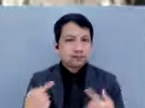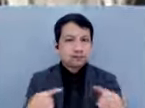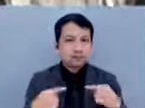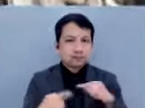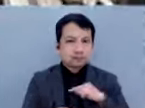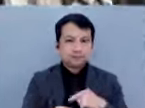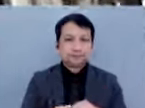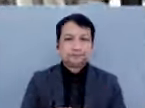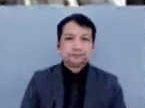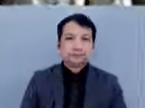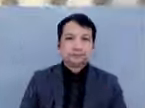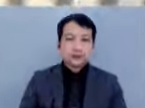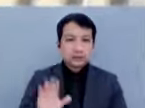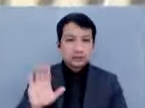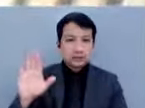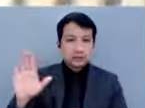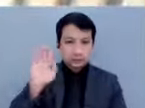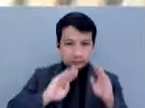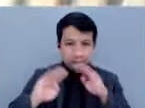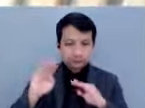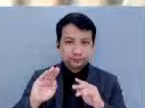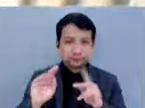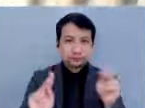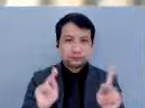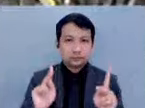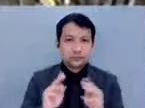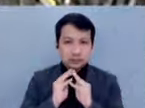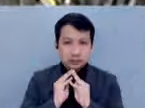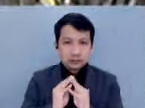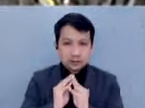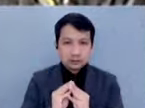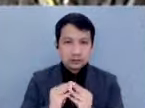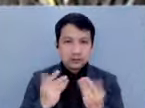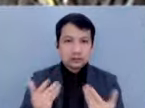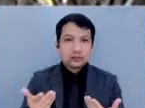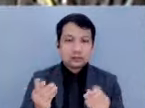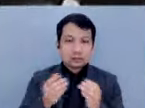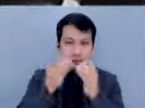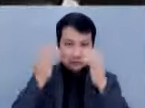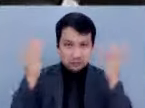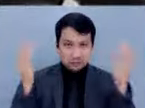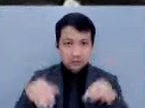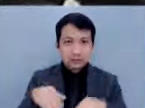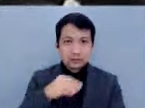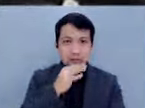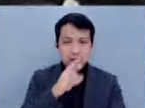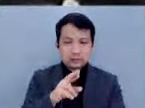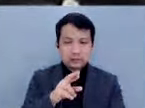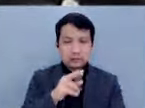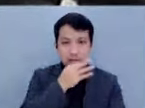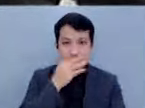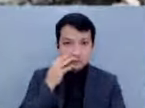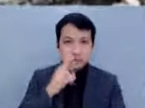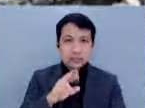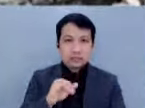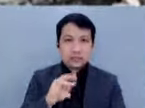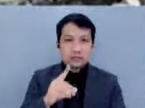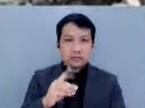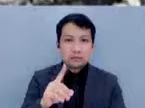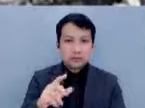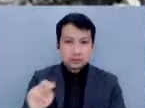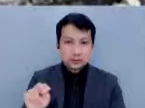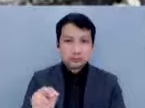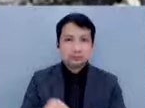Pero problemado ang mga residenteng Muslim, lalo't ginugunita ngayon doon ang Ramadan. Wala ma'am, ubos lahat, walang